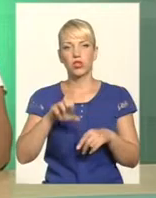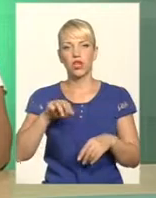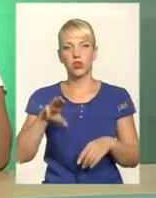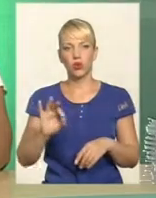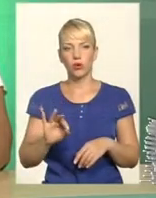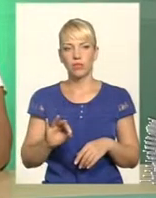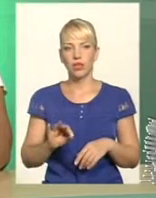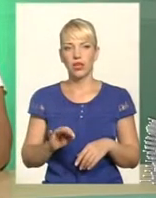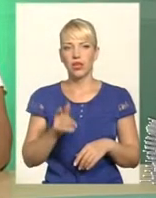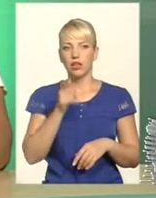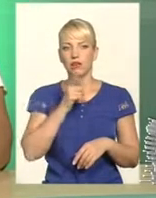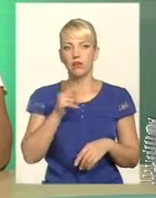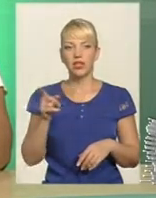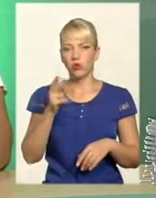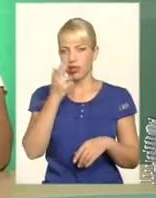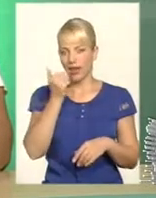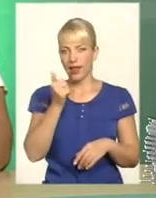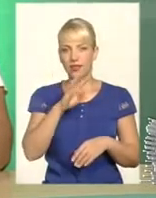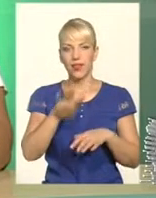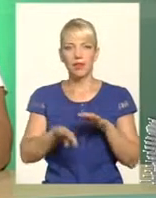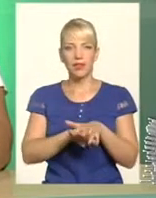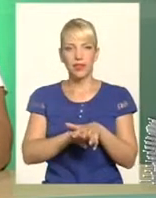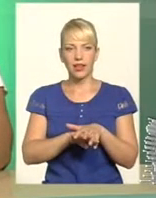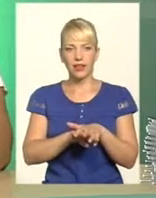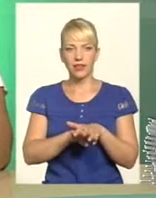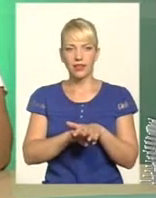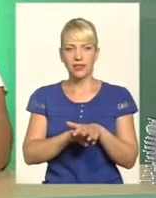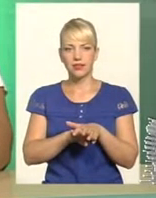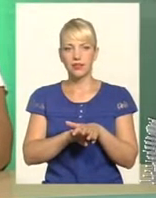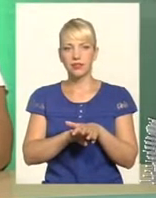період ротації, коли готується новий підрозділ до